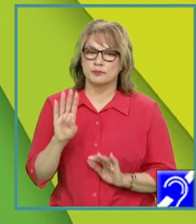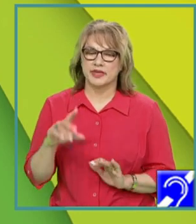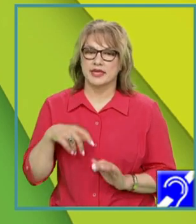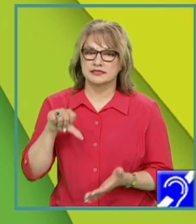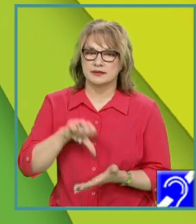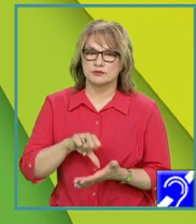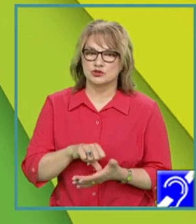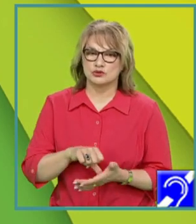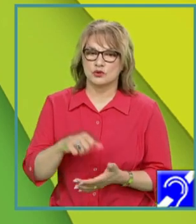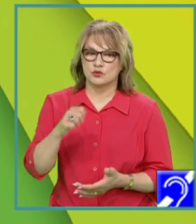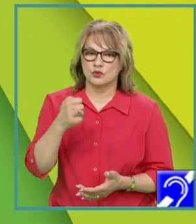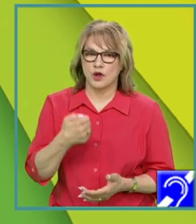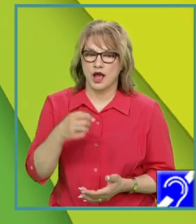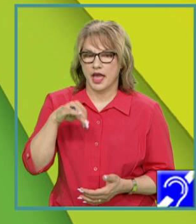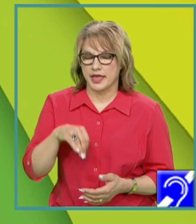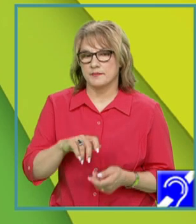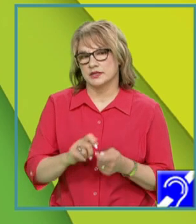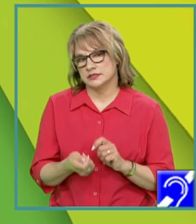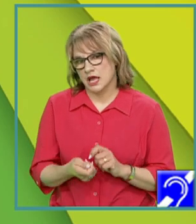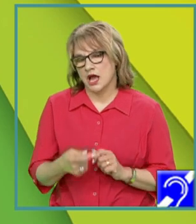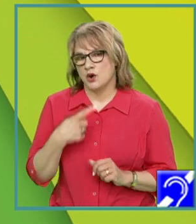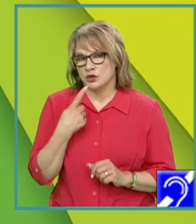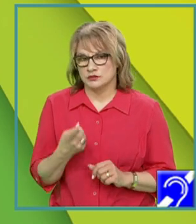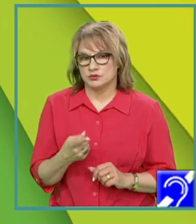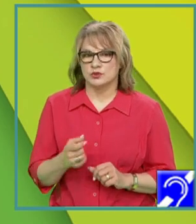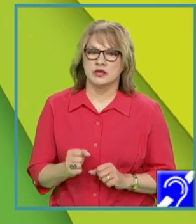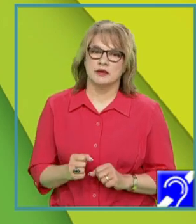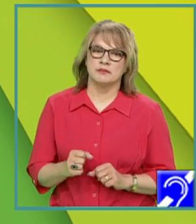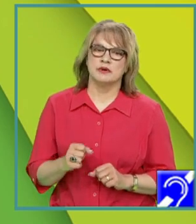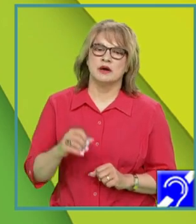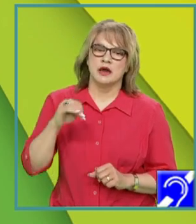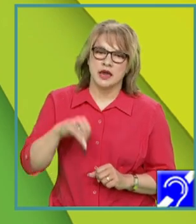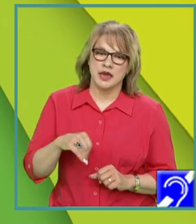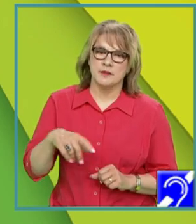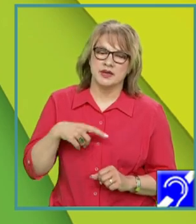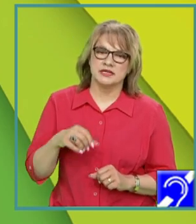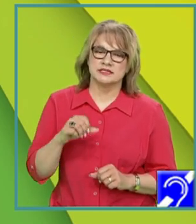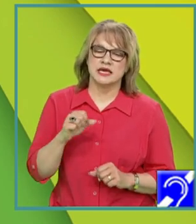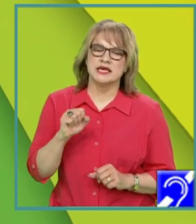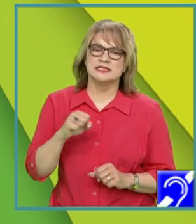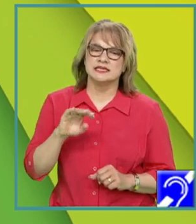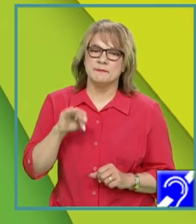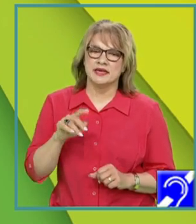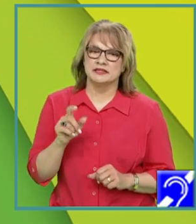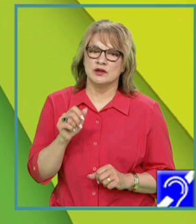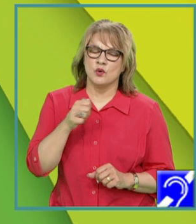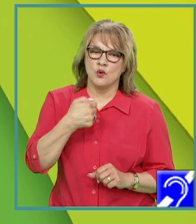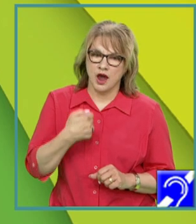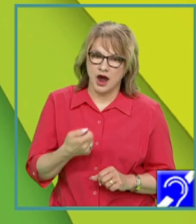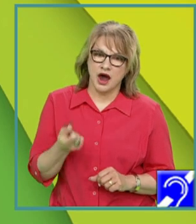segmentului a m sau mai spunem că m este simetricul lui A față de punctul B